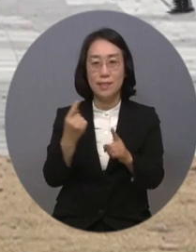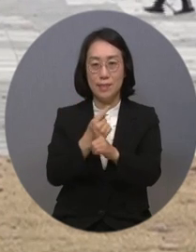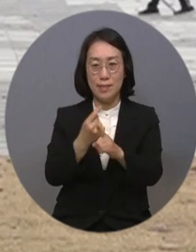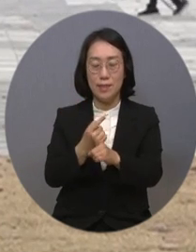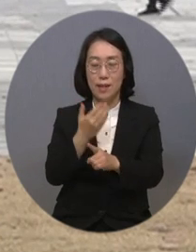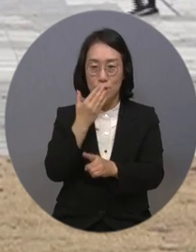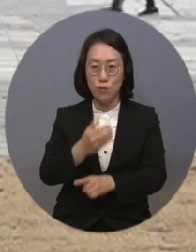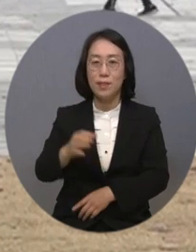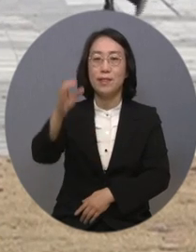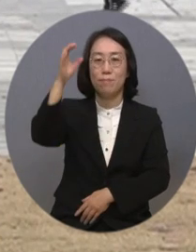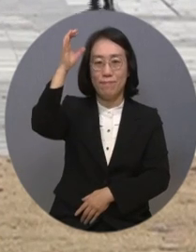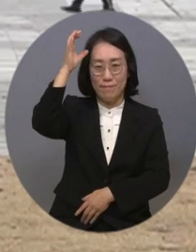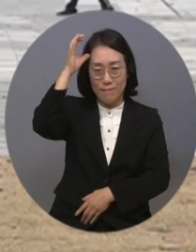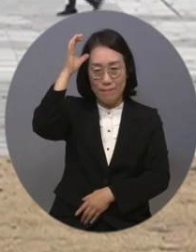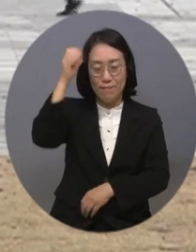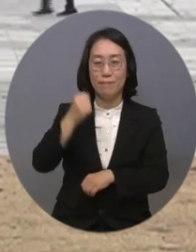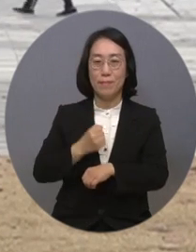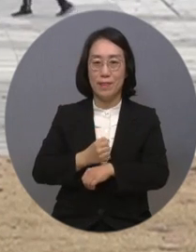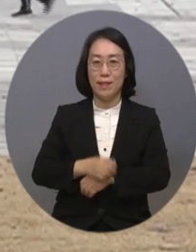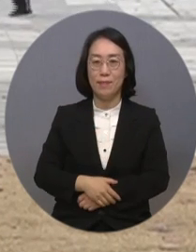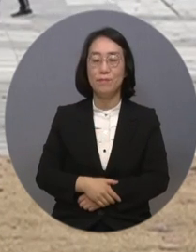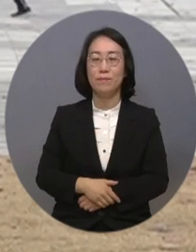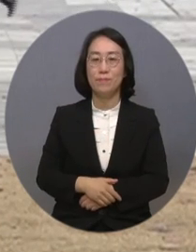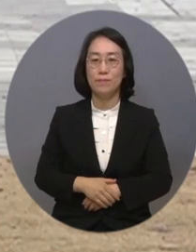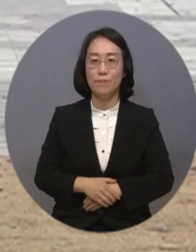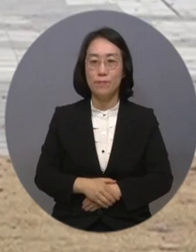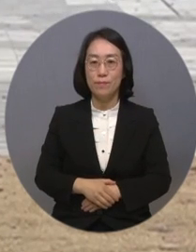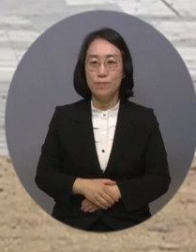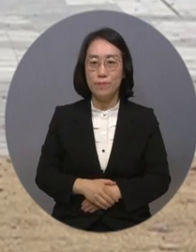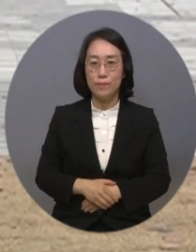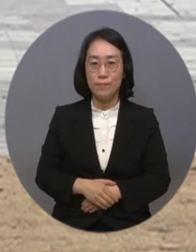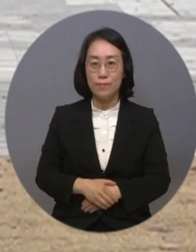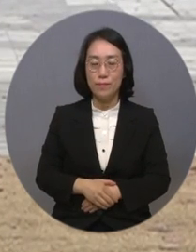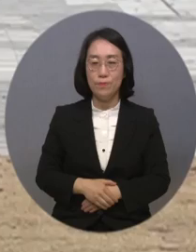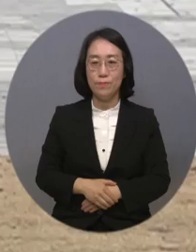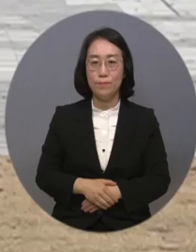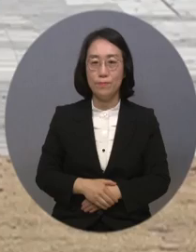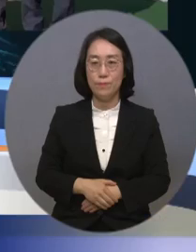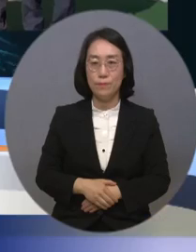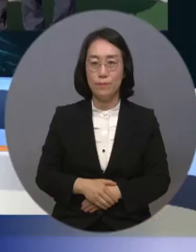될 것으로 기대하고 있습니다. 복지TV 경기방송 정선입니다.